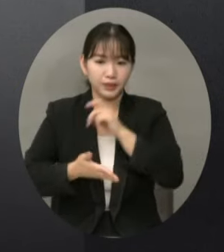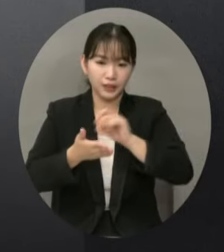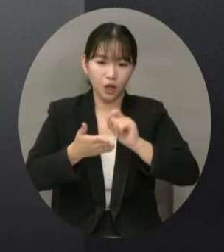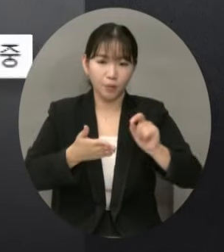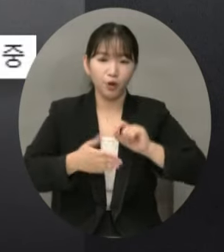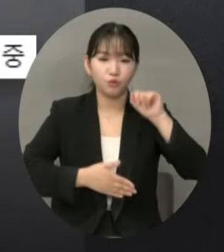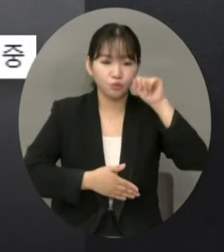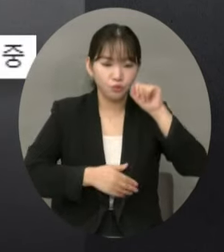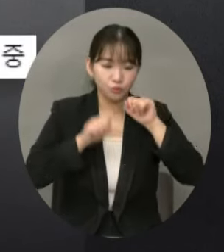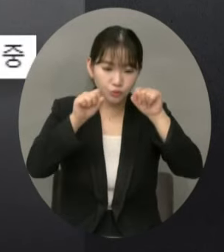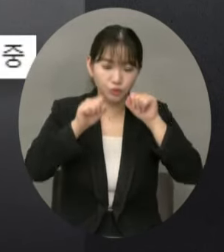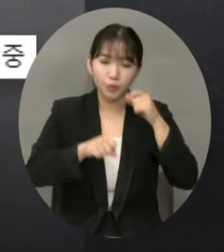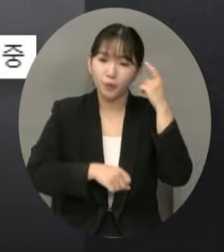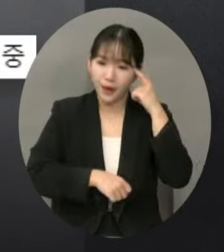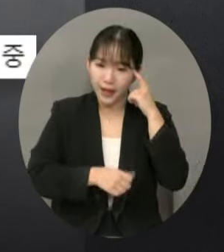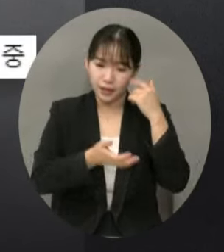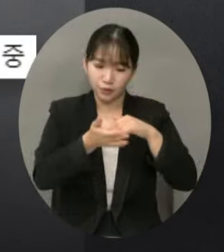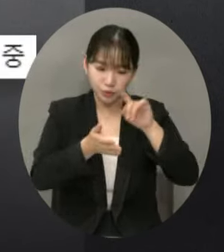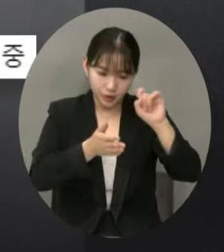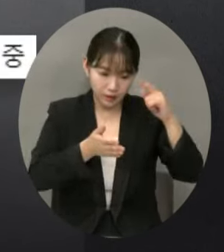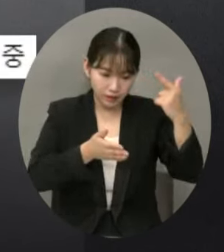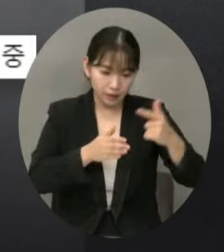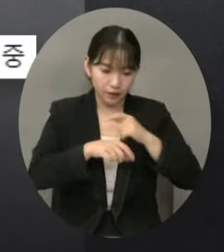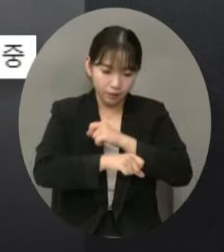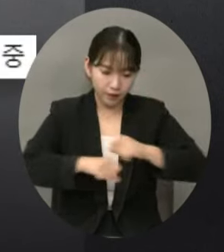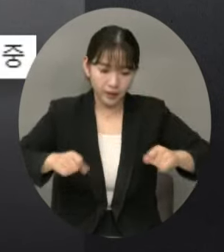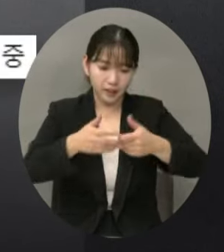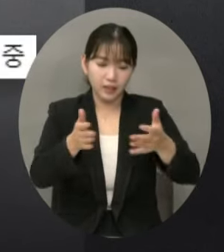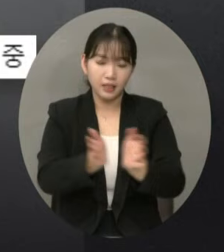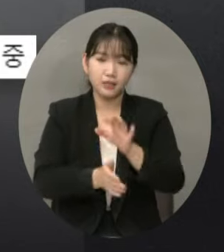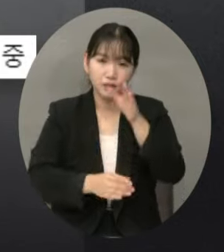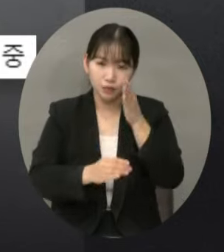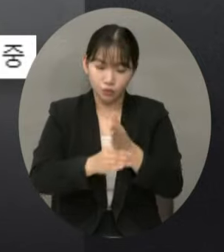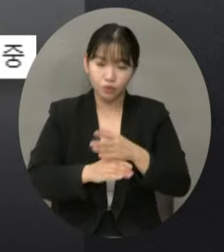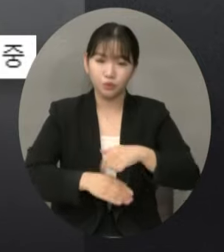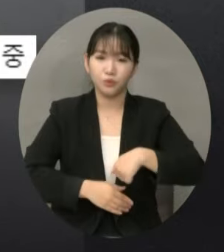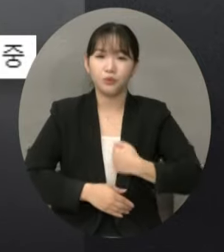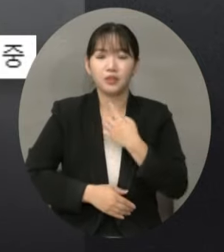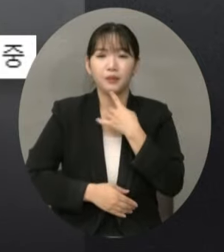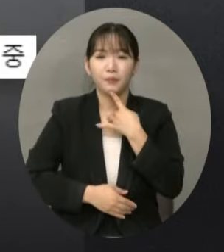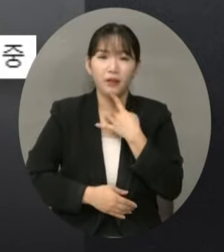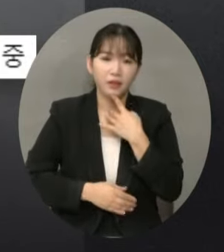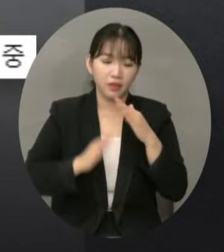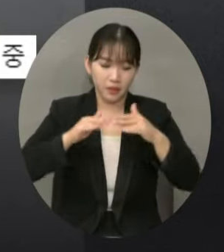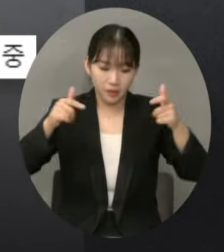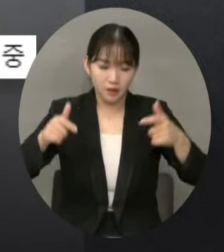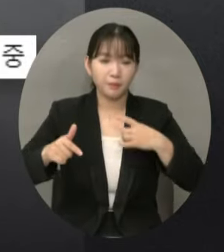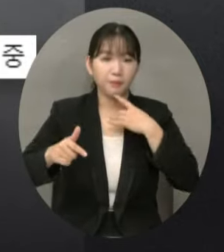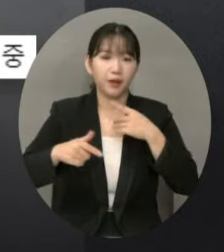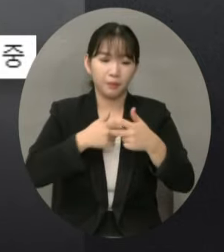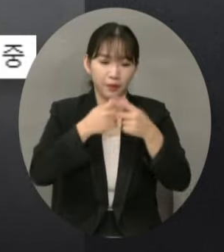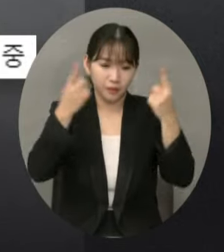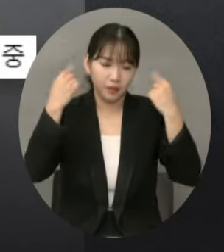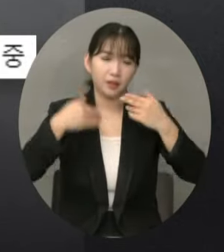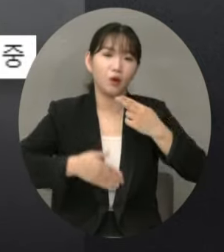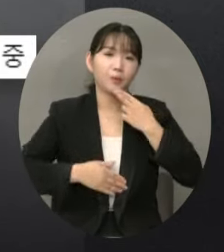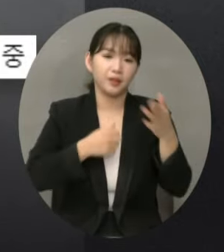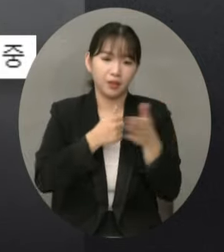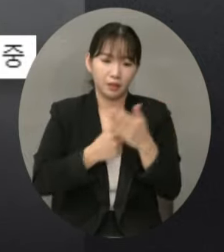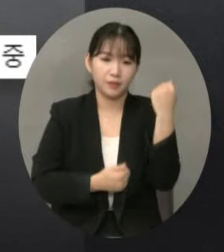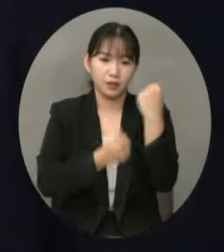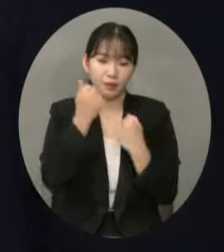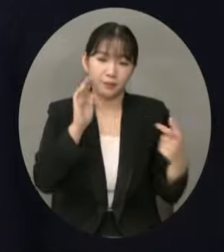서명운동에 나선 배경을 16개 광역자치단체 중 유일하게 전남에만 의과대학이 없기 때문이라고